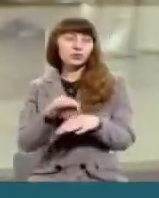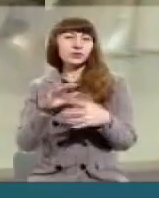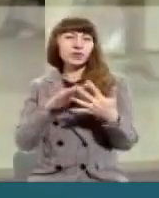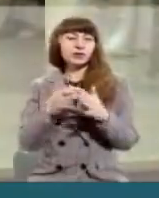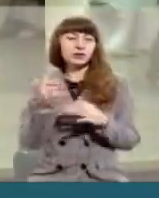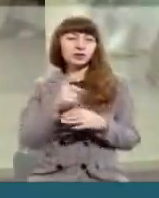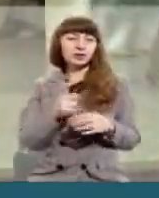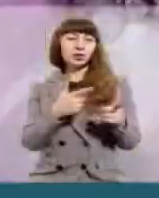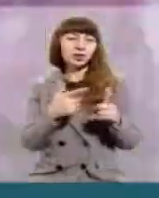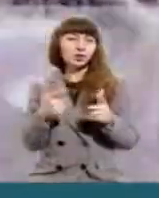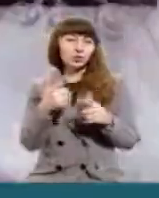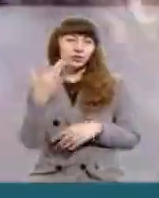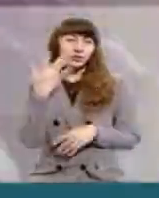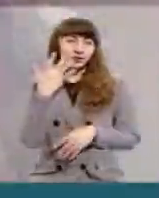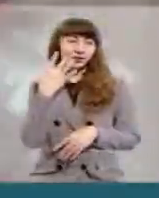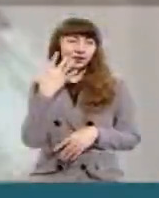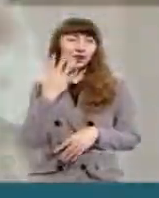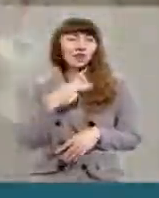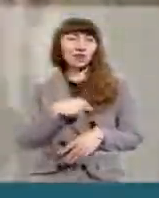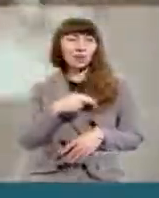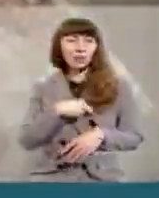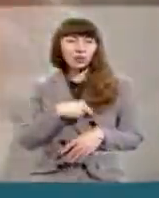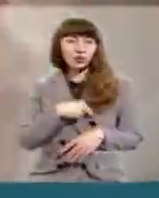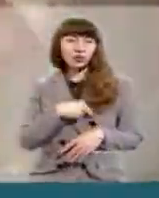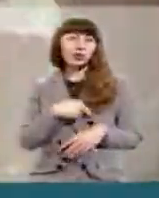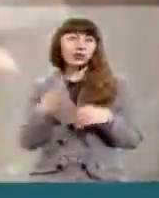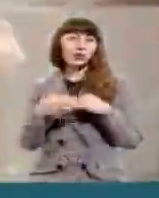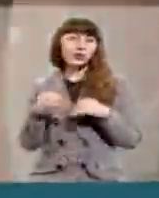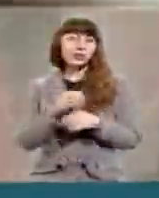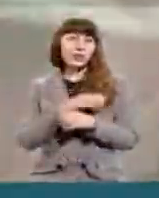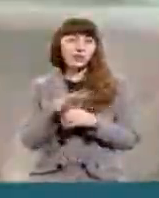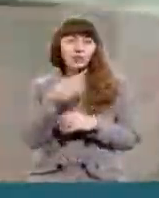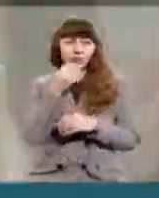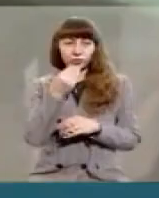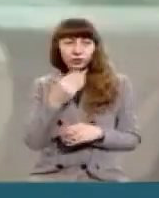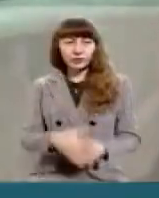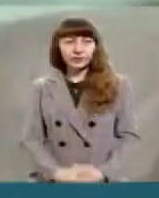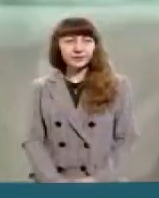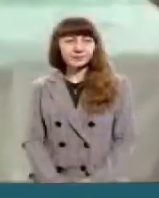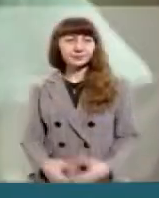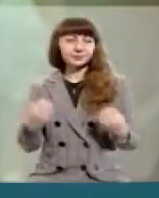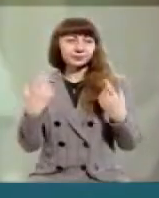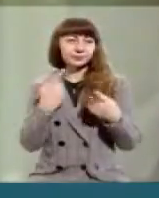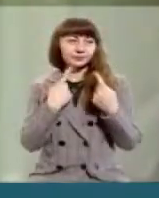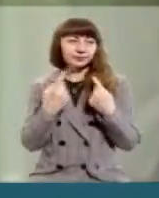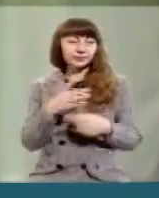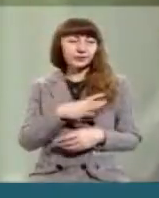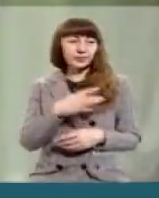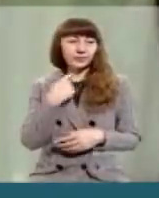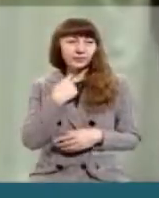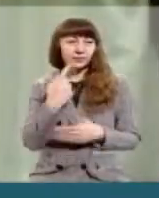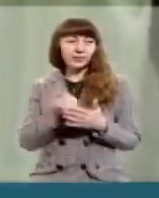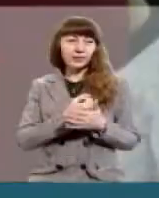жүрген дихандардың еңбегі еленетін күн болып. Салтанатты жиында осы сала майталмандарының жетістіктері жарияланды. Биыл